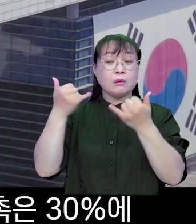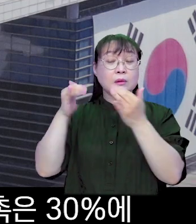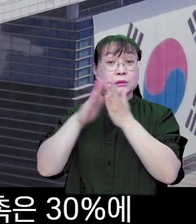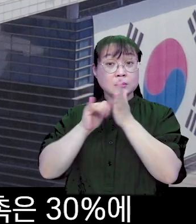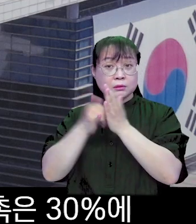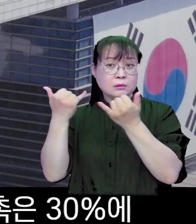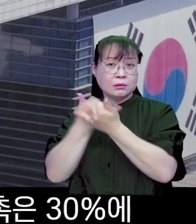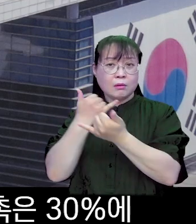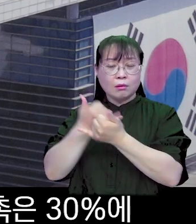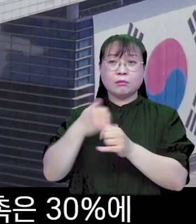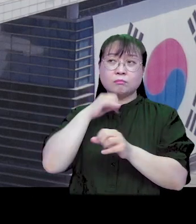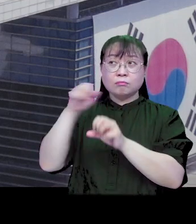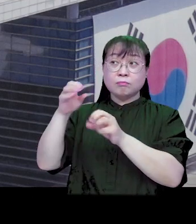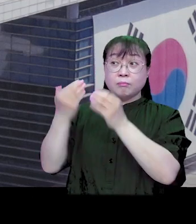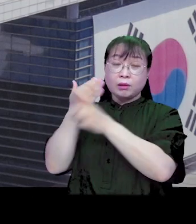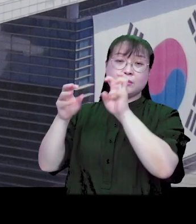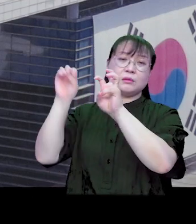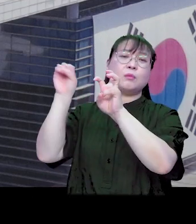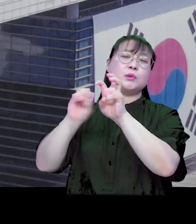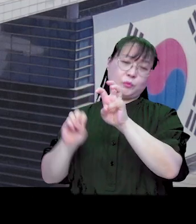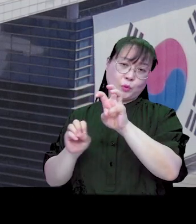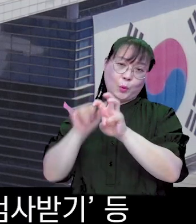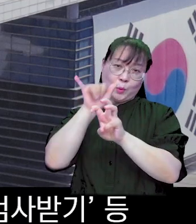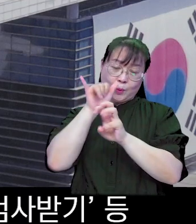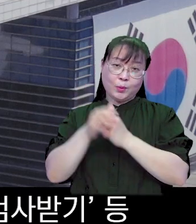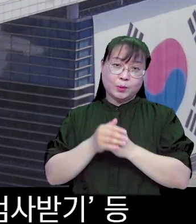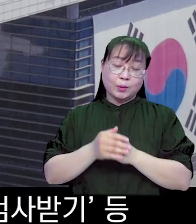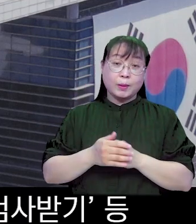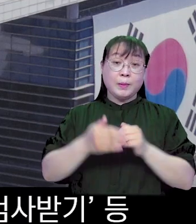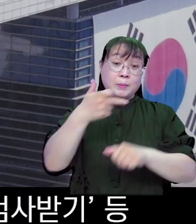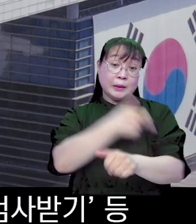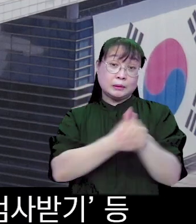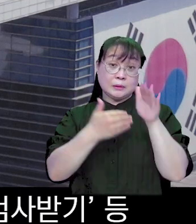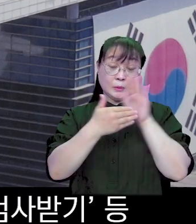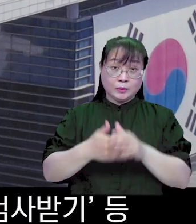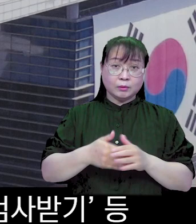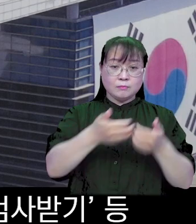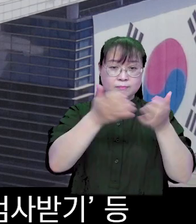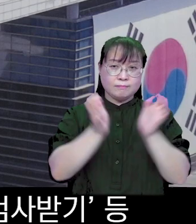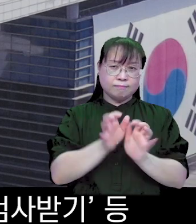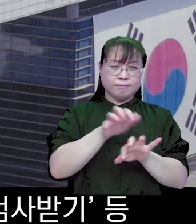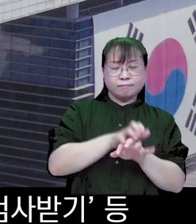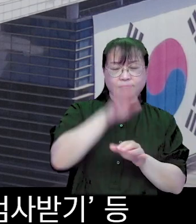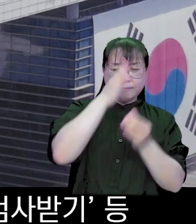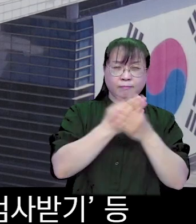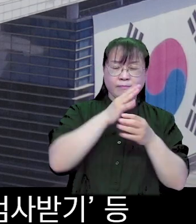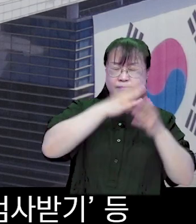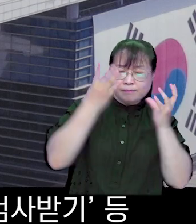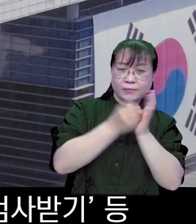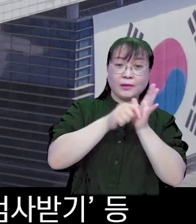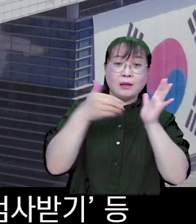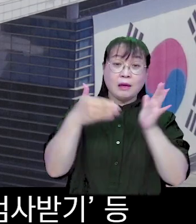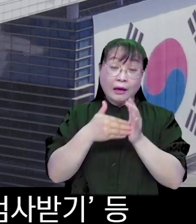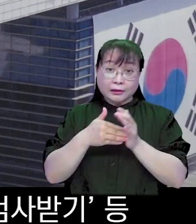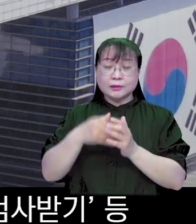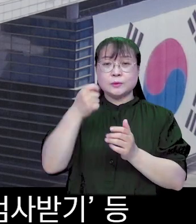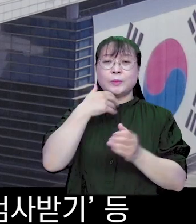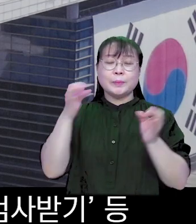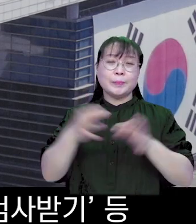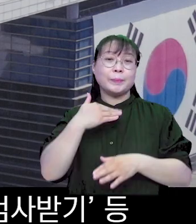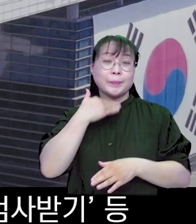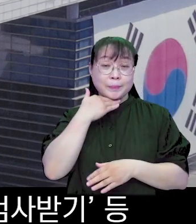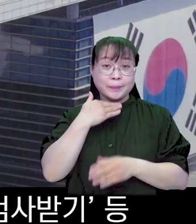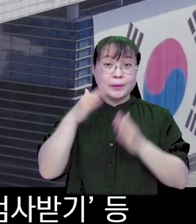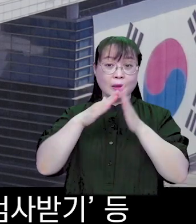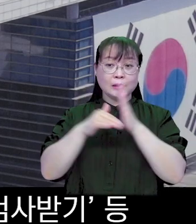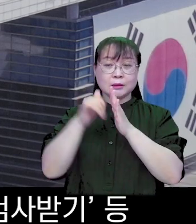가족 간 접촉은 30%에 육박했는데요. 백신 접종을 통한 집단 면역 형성 전까지는 잠시 멈춤, 한